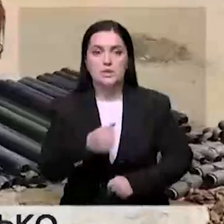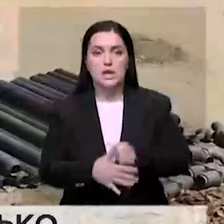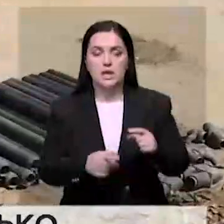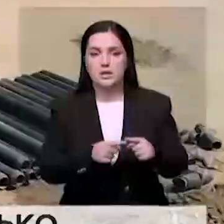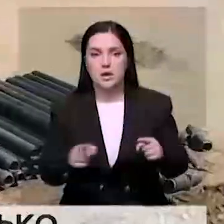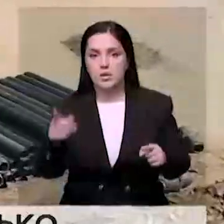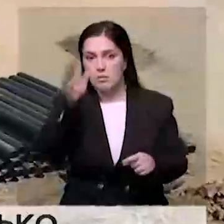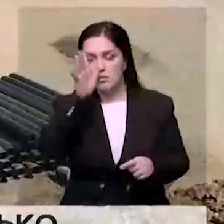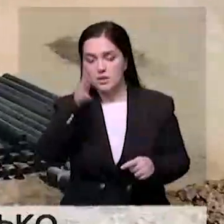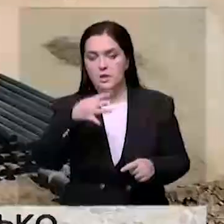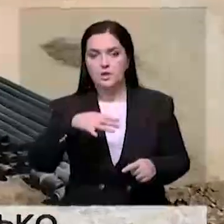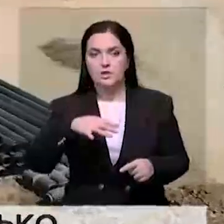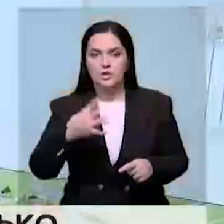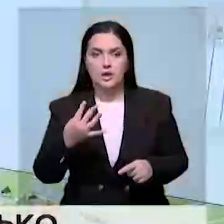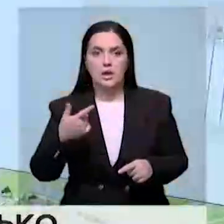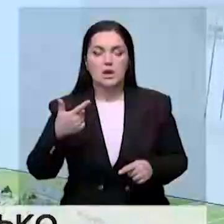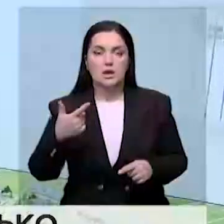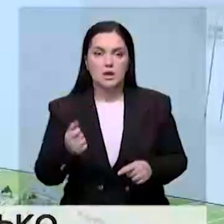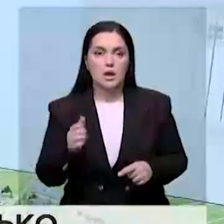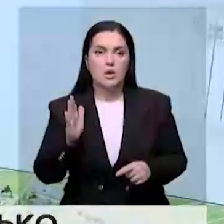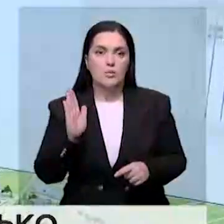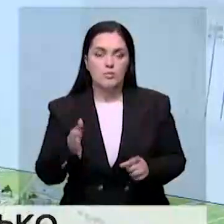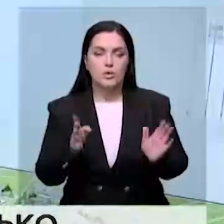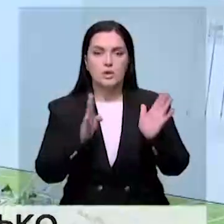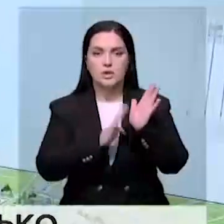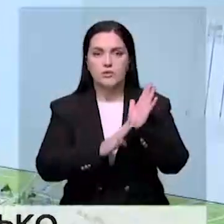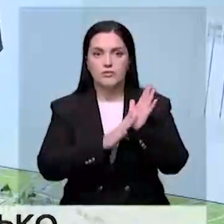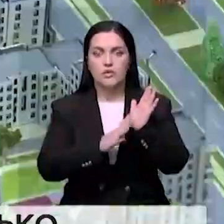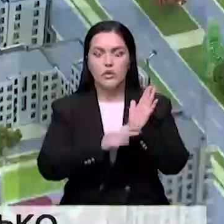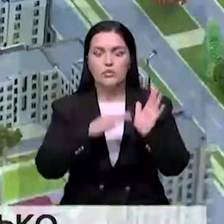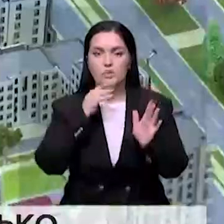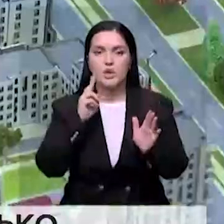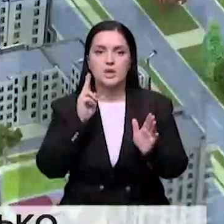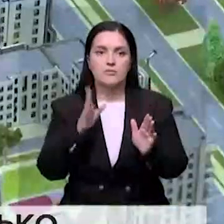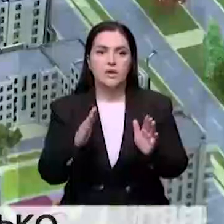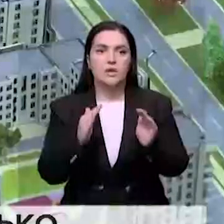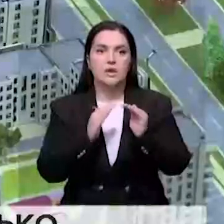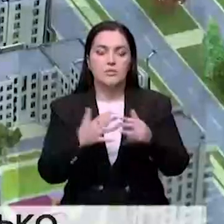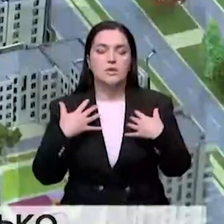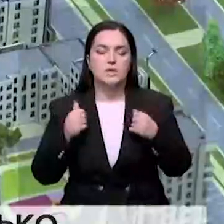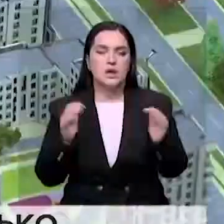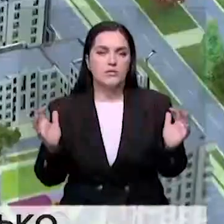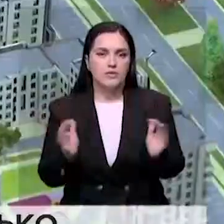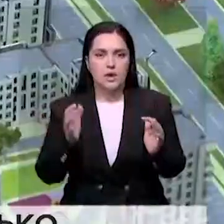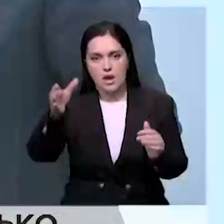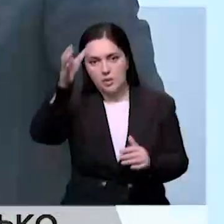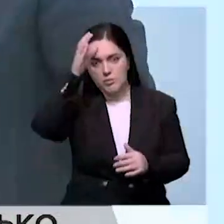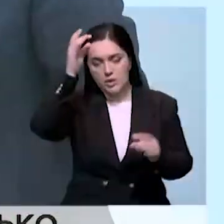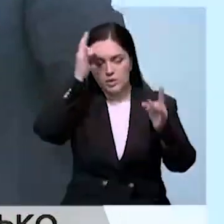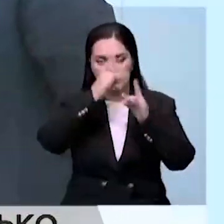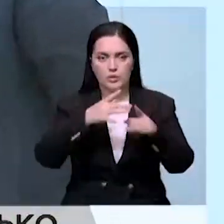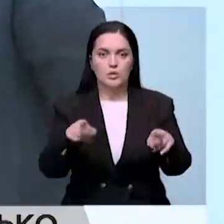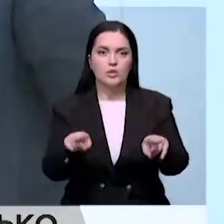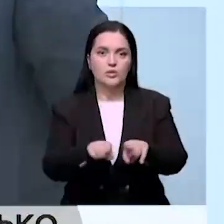на 44 гектарах нового района появится почти 90 многоквартирных домов, объекты здравоохранения, образования и культуры, а